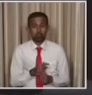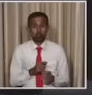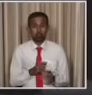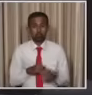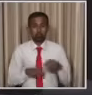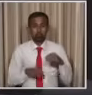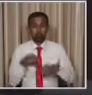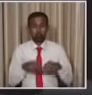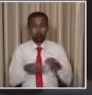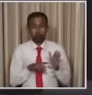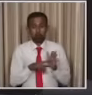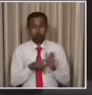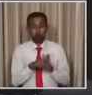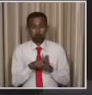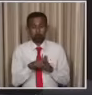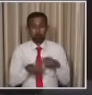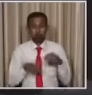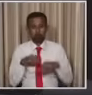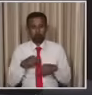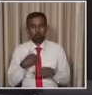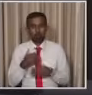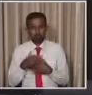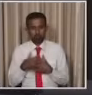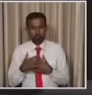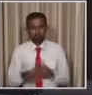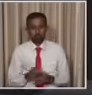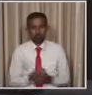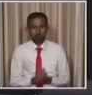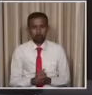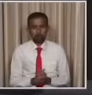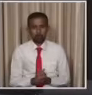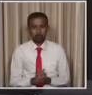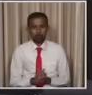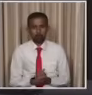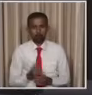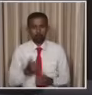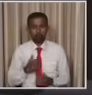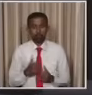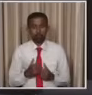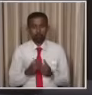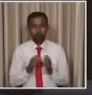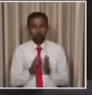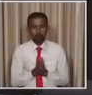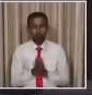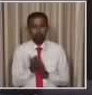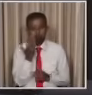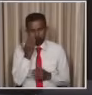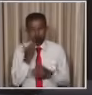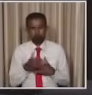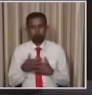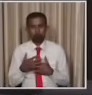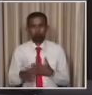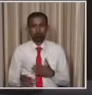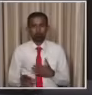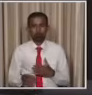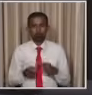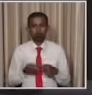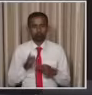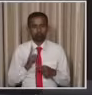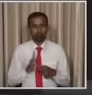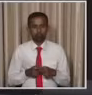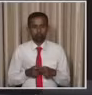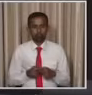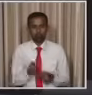දේශපාලන සිස්ටම් එකක් අපේ රටේ හැදිලා තිබෙනවා. අපි හැම දෙයකටම මූණ දීලා තිබෙනවා. උදාහරණයක්